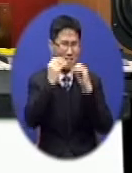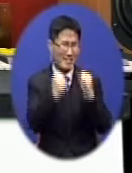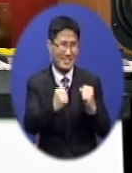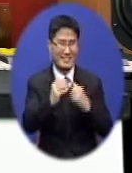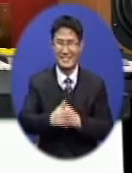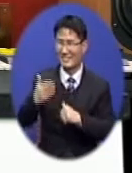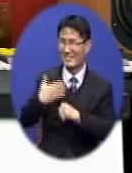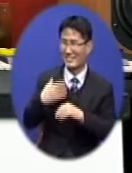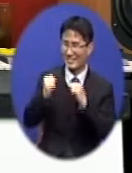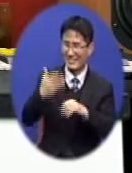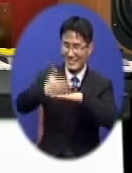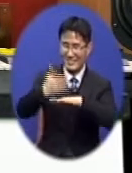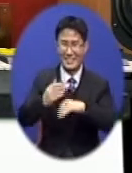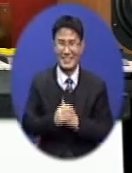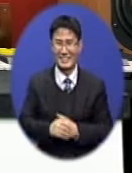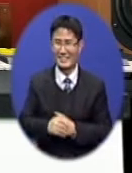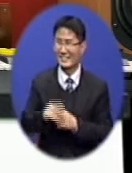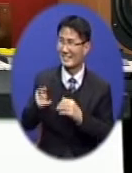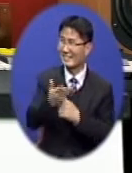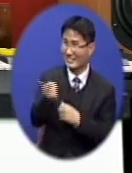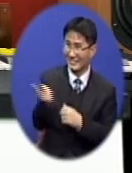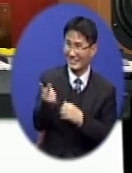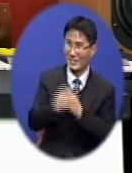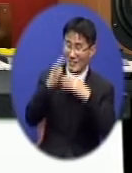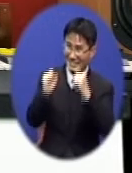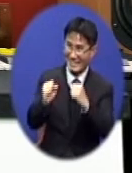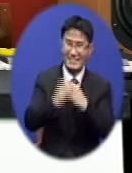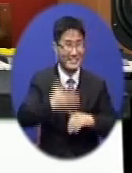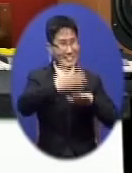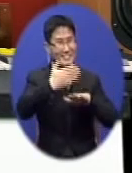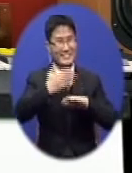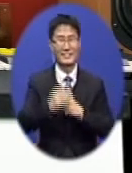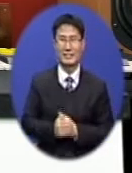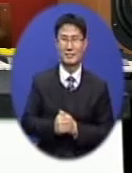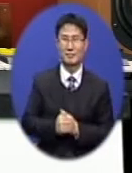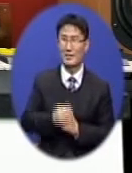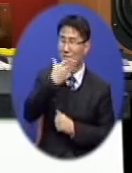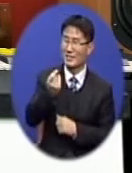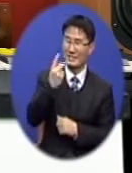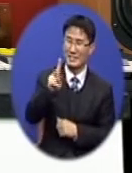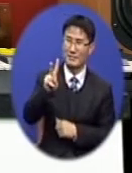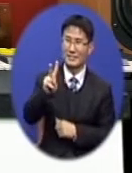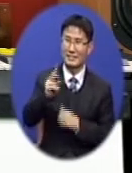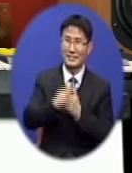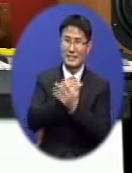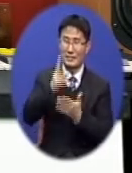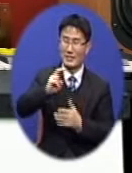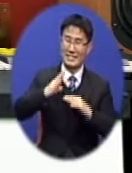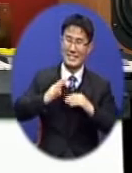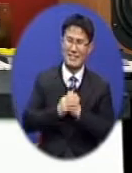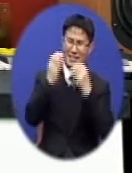예. 감사합니다. 예, 감사합니다. 형님 많이 들어 우리 혜영 씨 화이팅. 네. 감사합니다. 우리 복지 네. TV 나눔